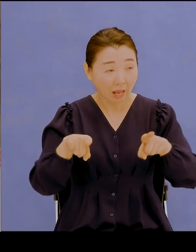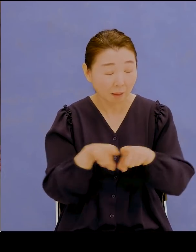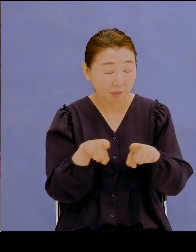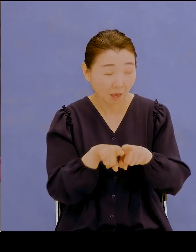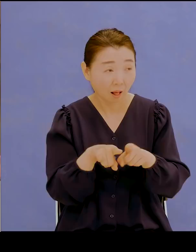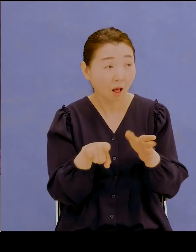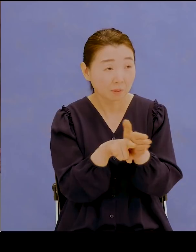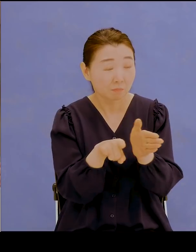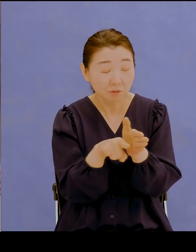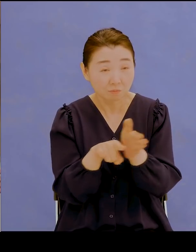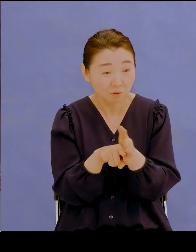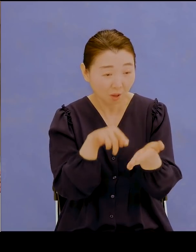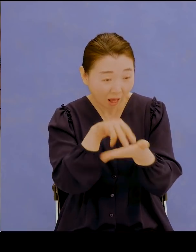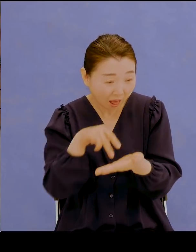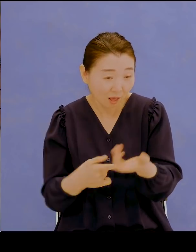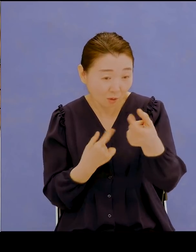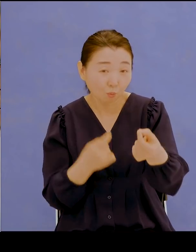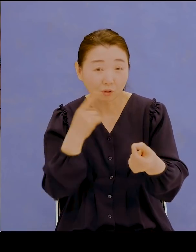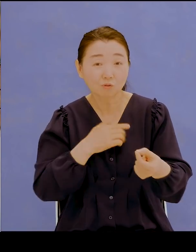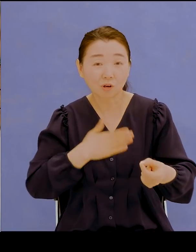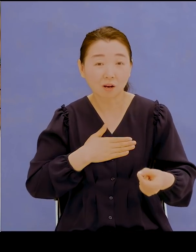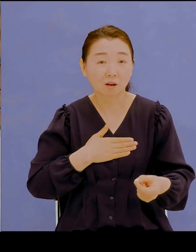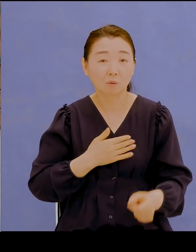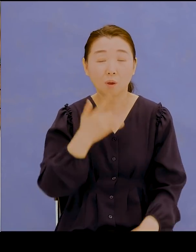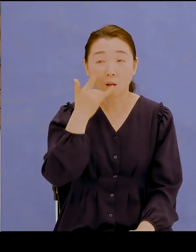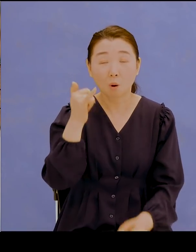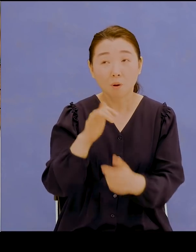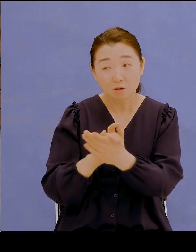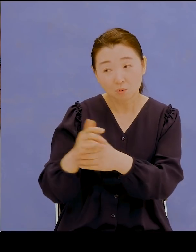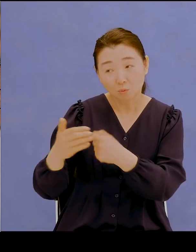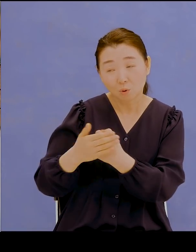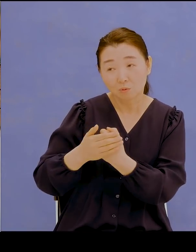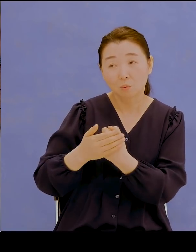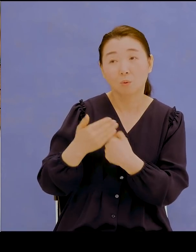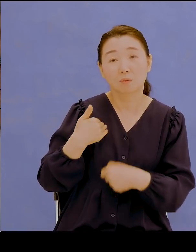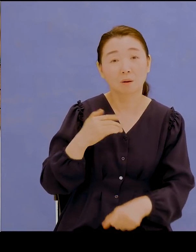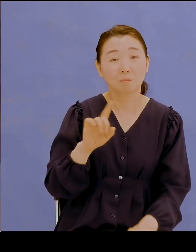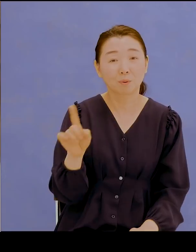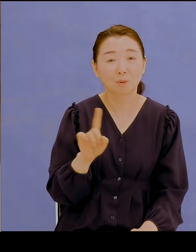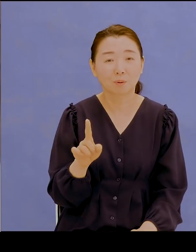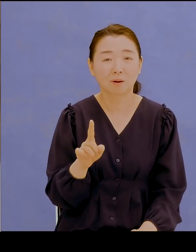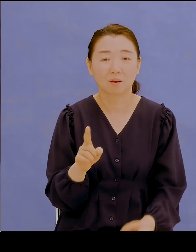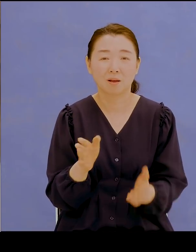가는 줄 알았어요. 그런 거 있잖아요. 예, 그렇죠. 그래서 엄마가 기도해주고 하니까 나는 그렇죠. 든든한